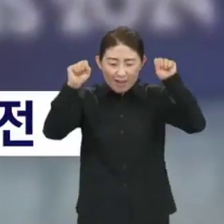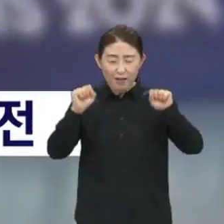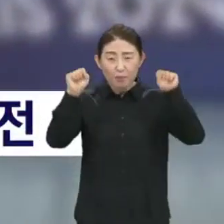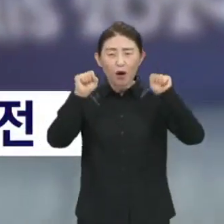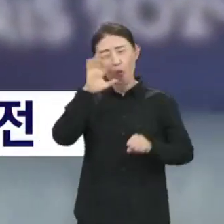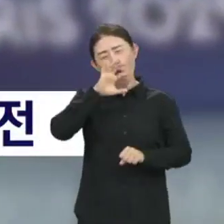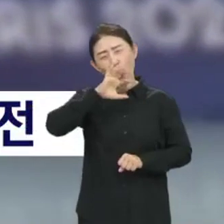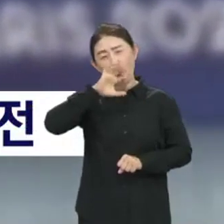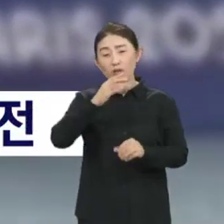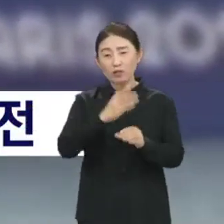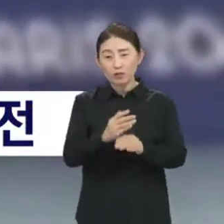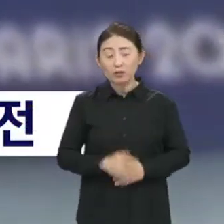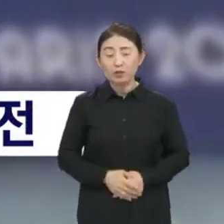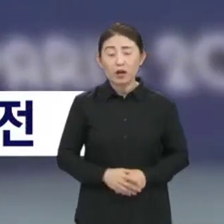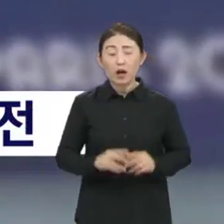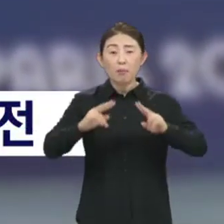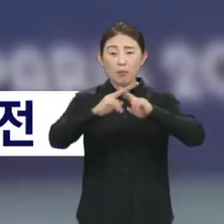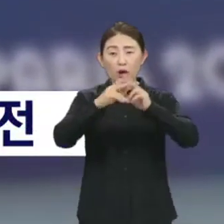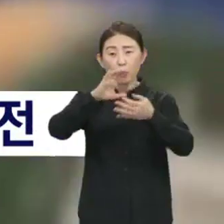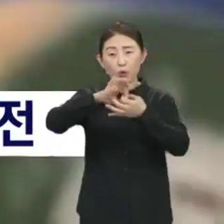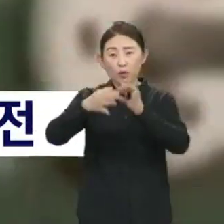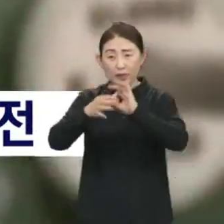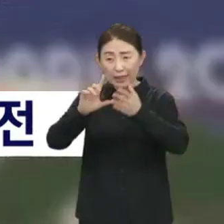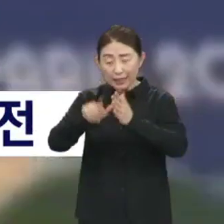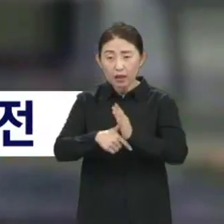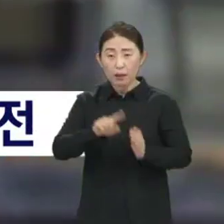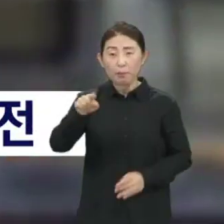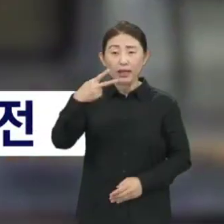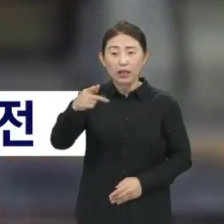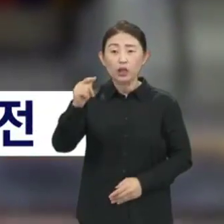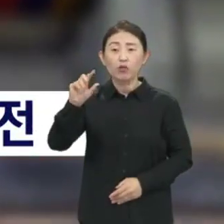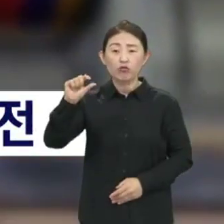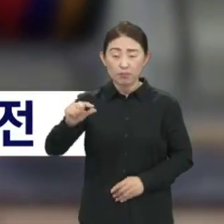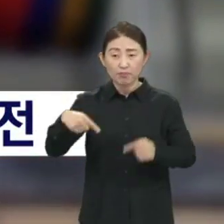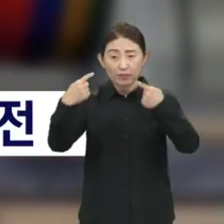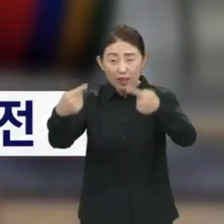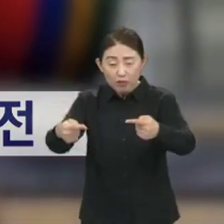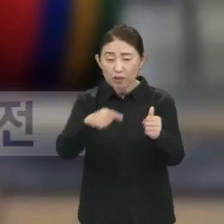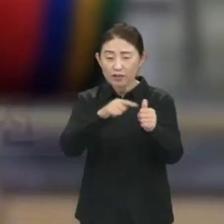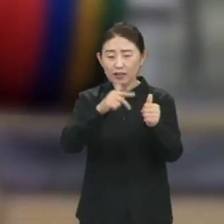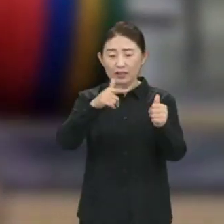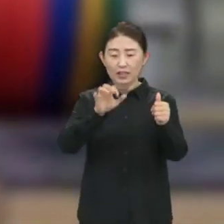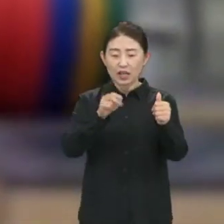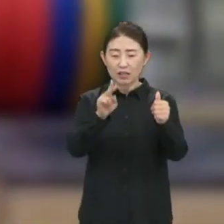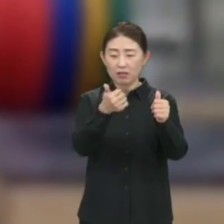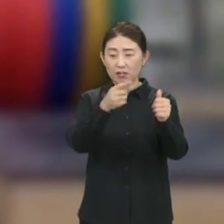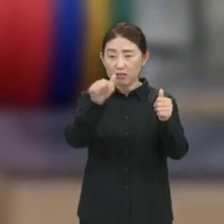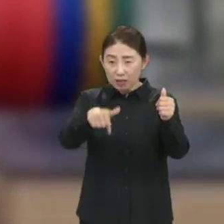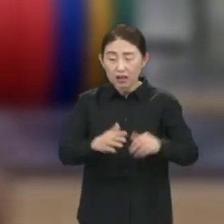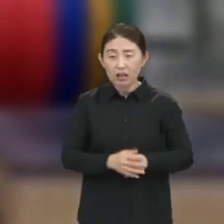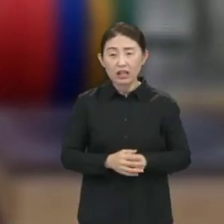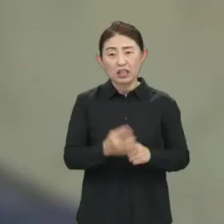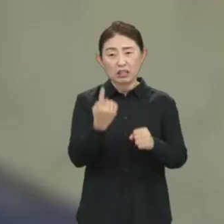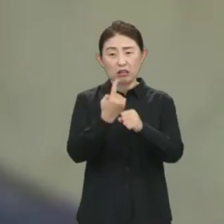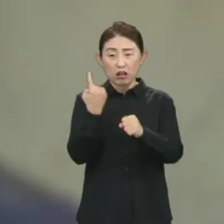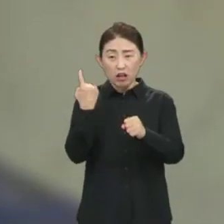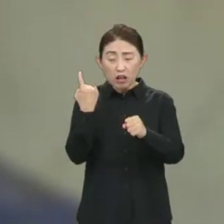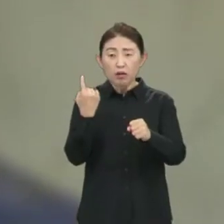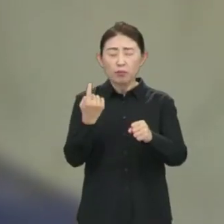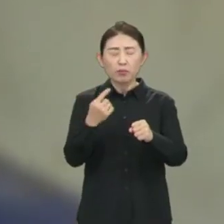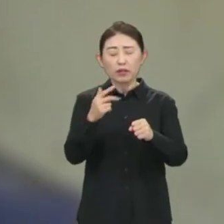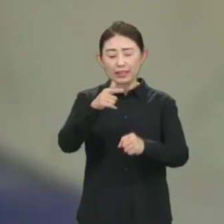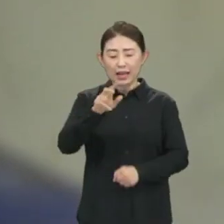높입니다. 2024 파리올림픽에서 남자 102kg급에 출전하는 장현학 선수입니다. 장미란 이후 가장 뛰어난